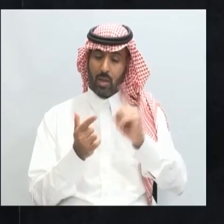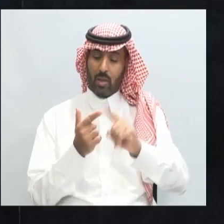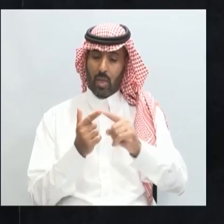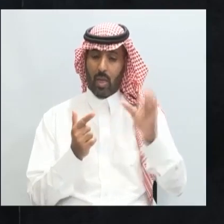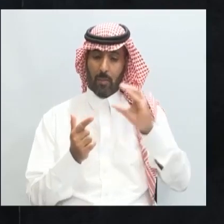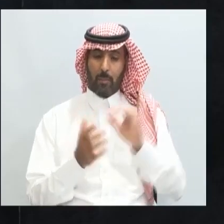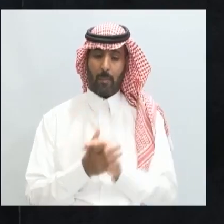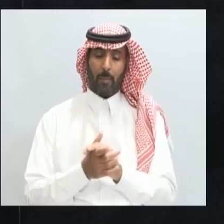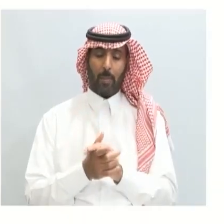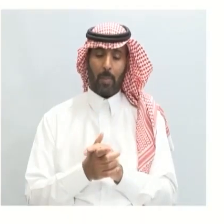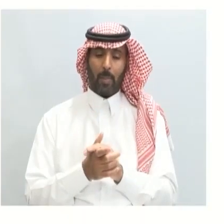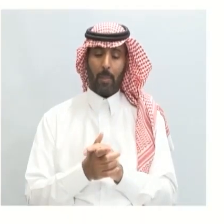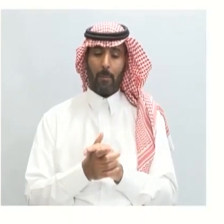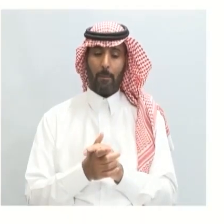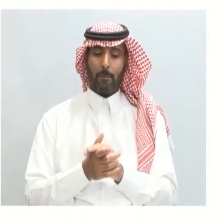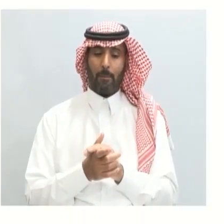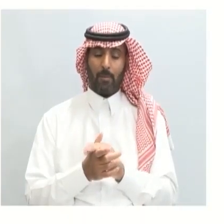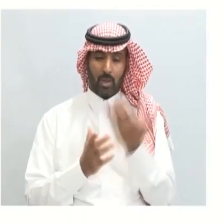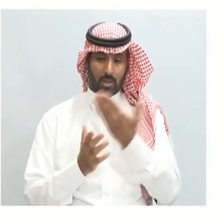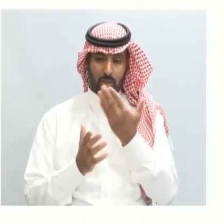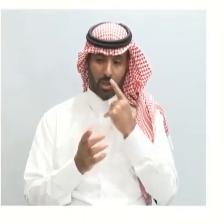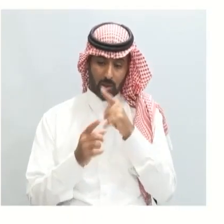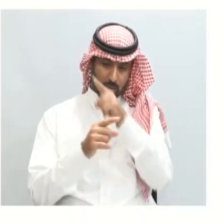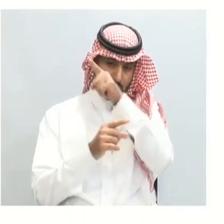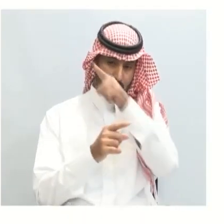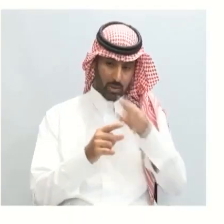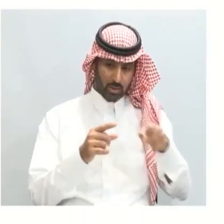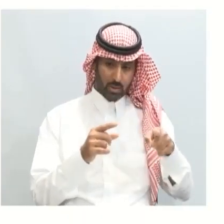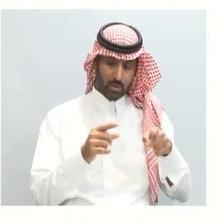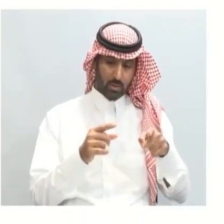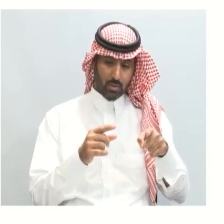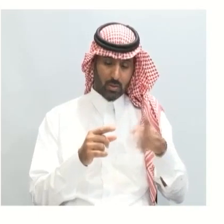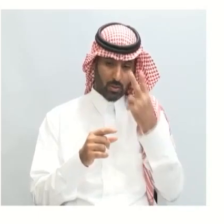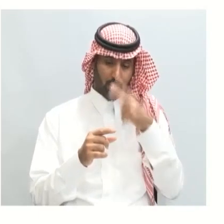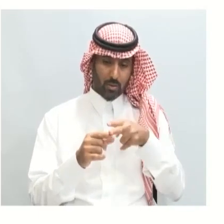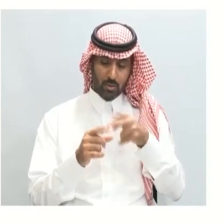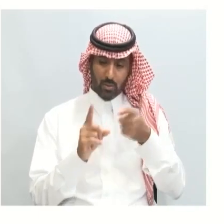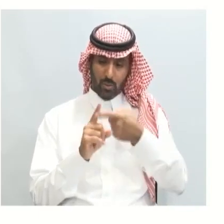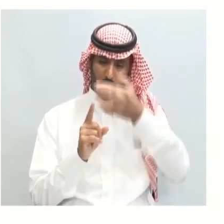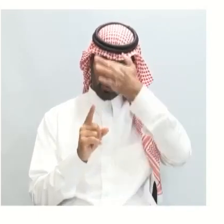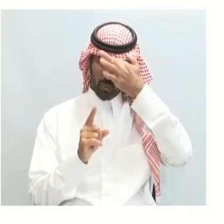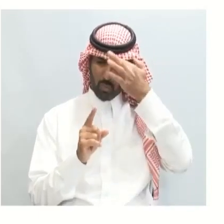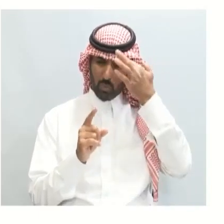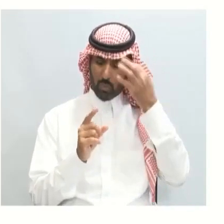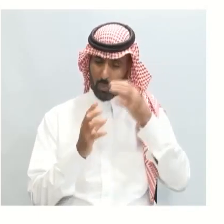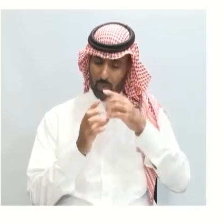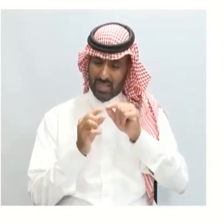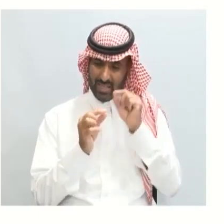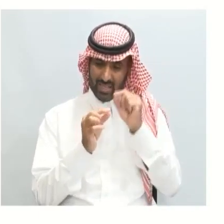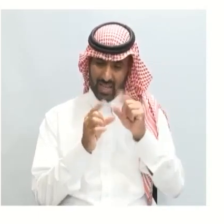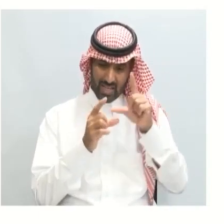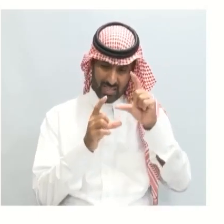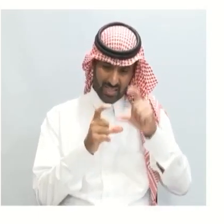بالكلفن عند قراءتنا لهذا الرسم البياني الاول لاحظ درجه الحراره التي يكون عندها الحجم صفر